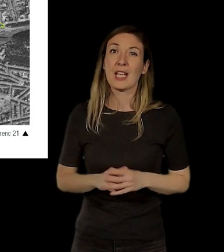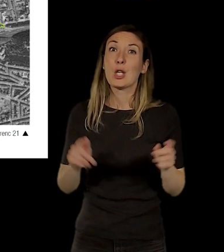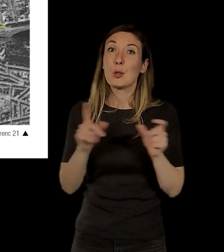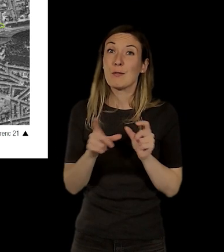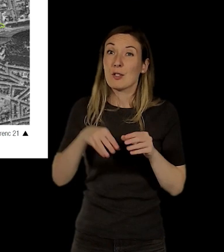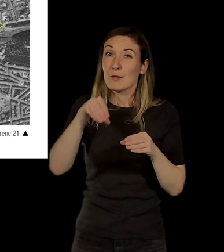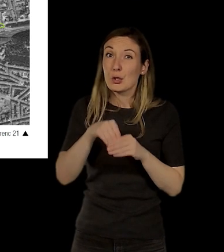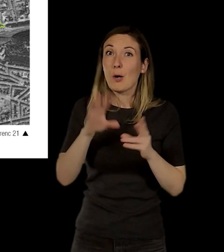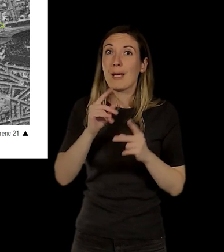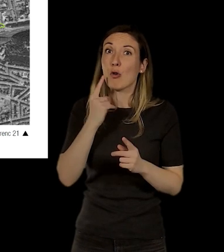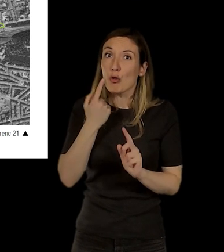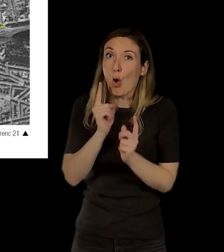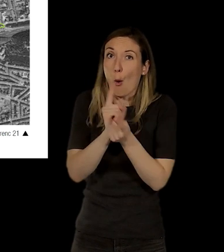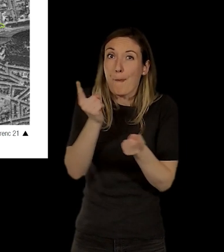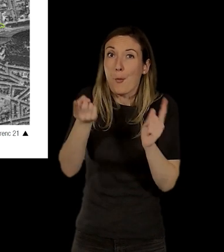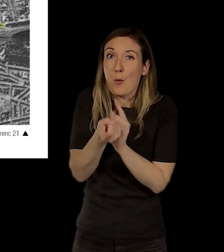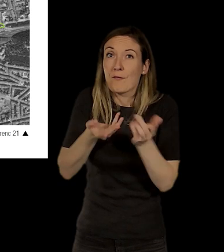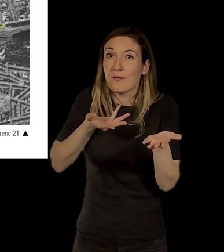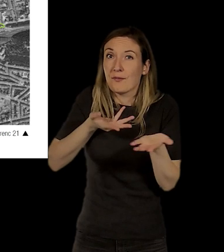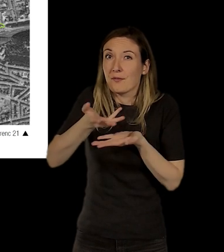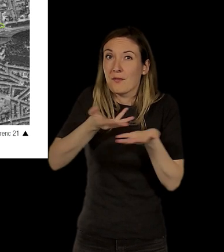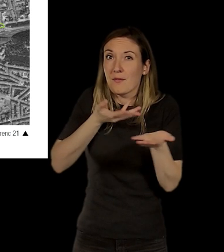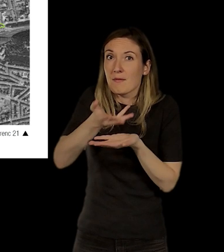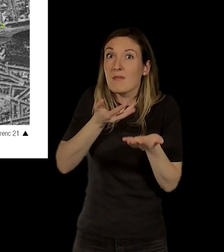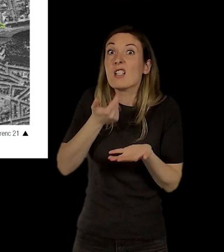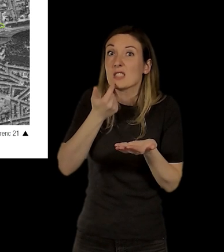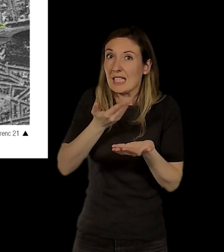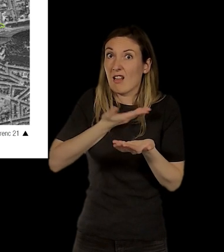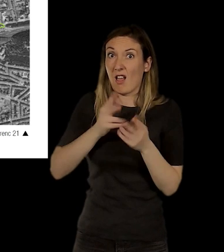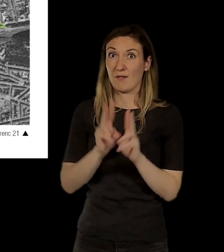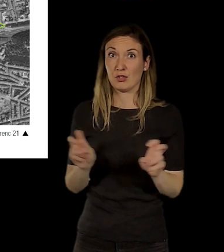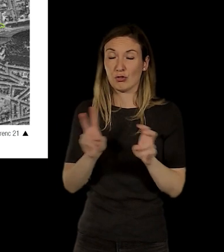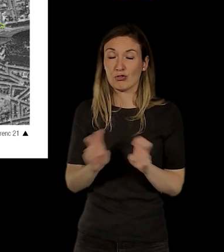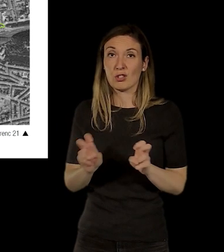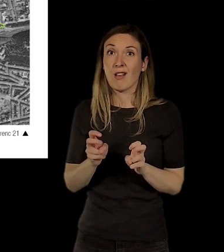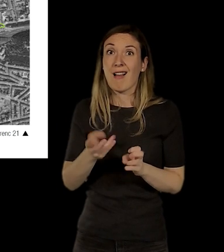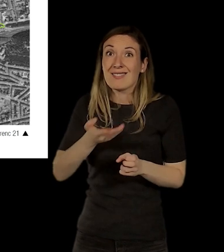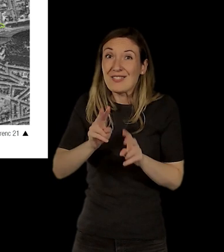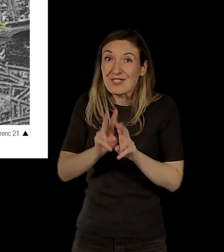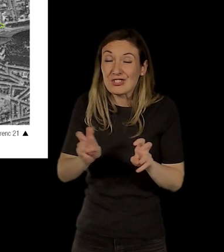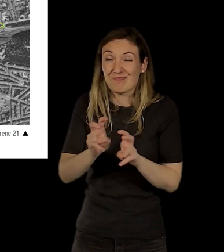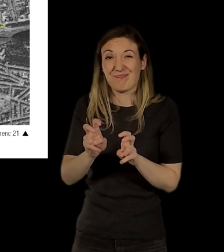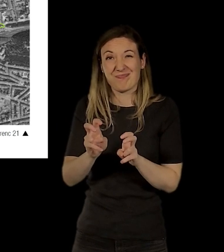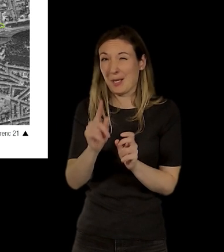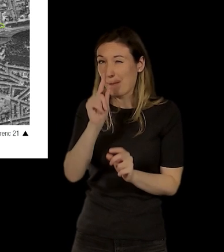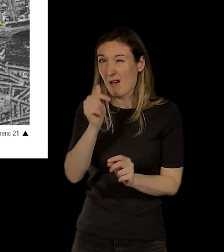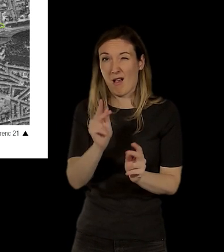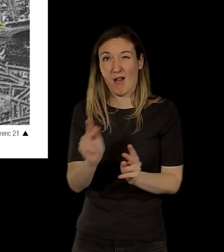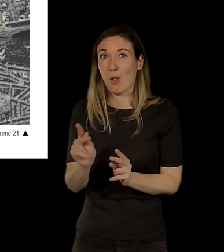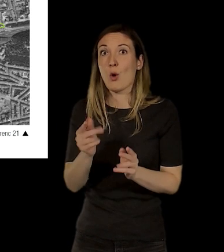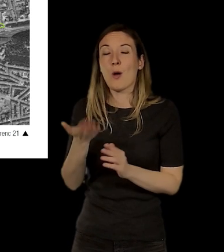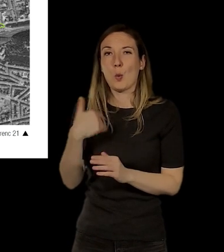dialog může jako přinést nějaké řešení, byla poměrně jako malá. Chtěl bych vzpomenout Petra Zemana, který